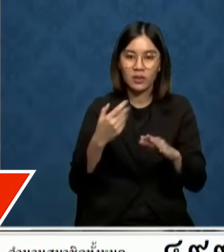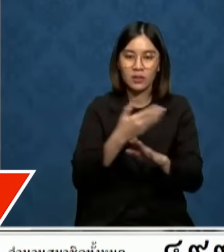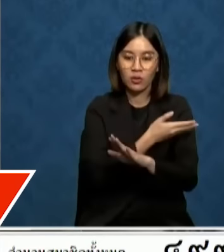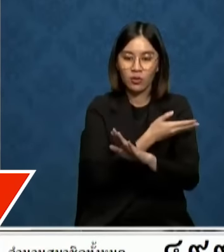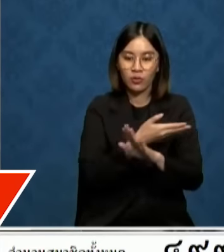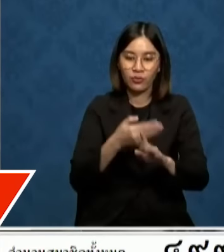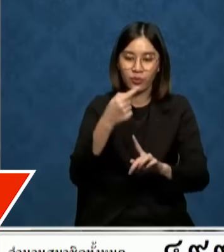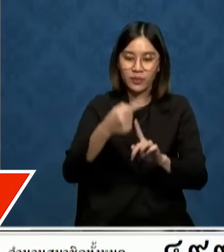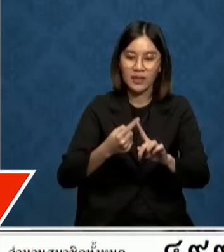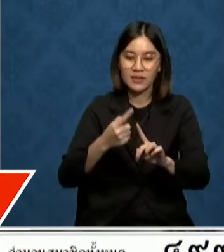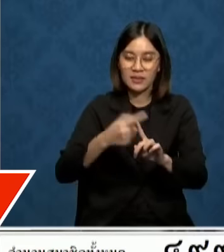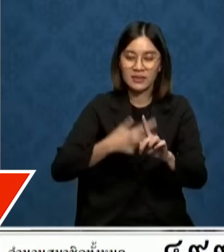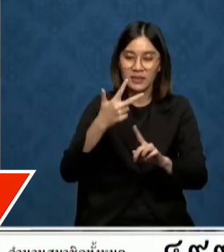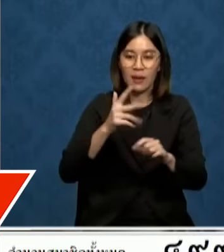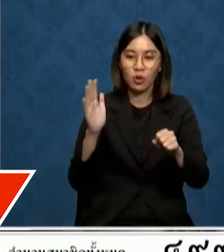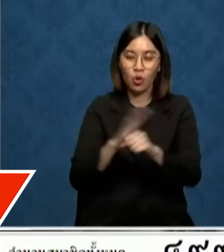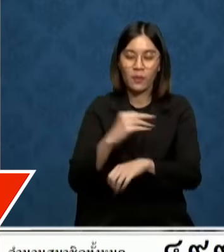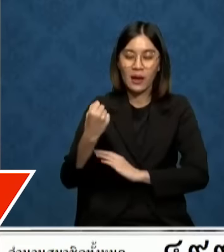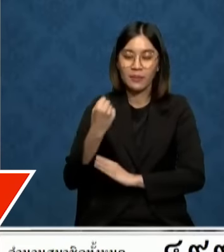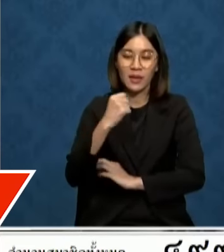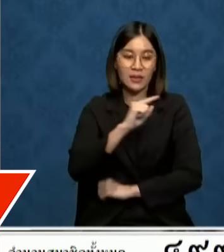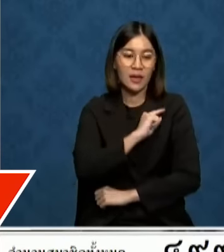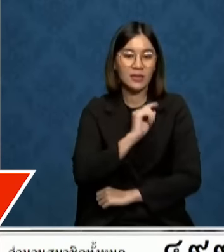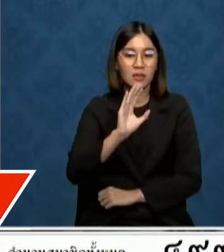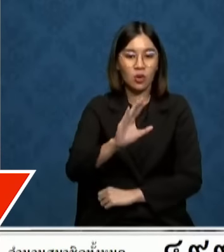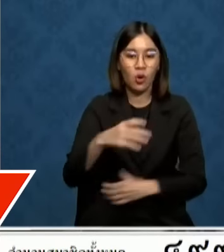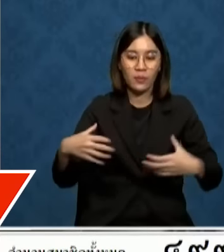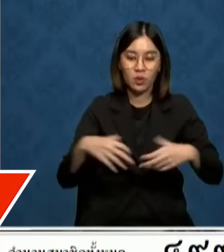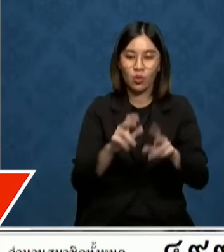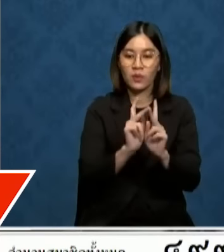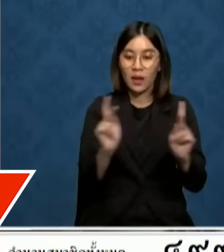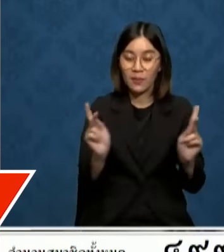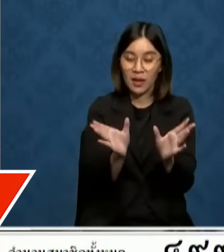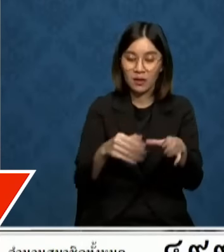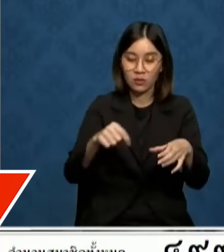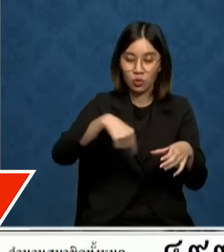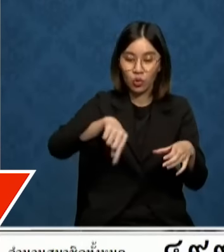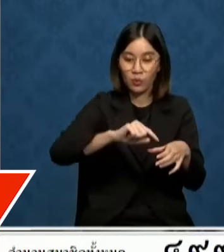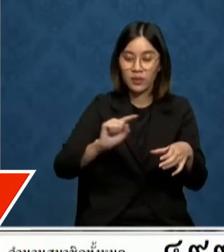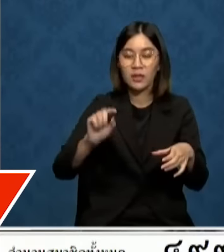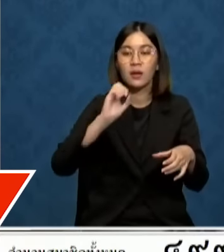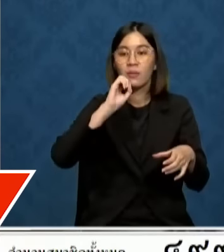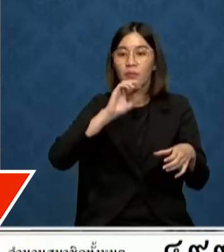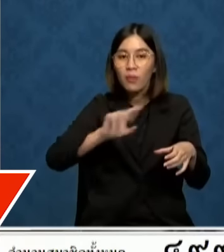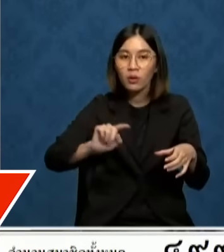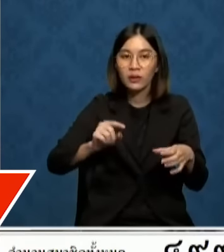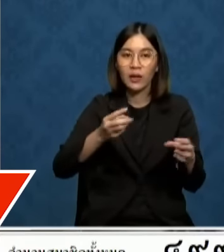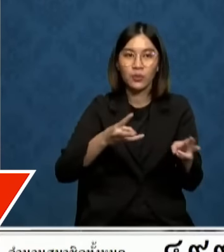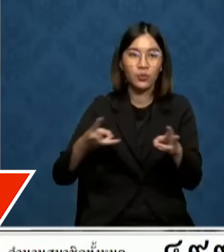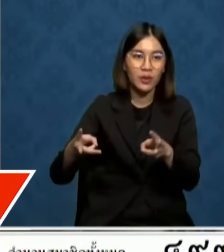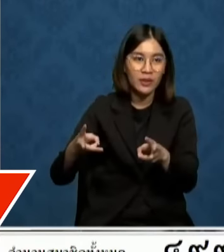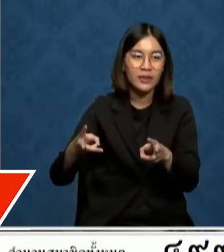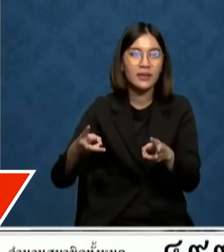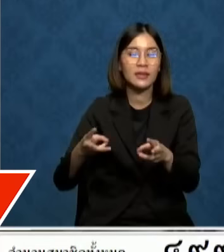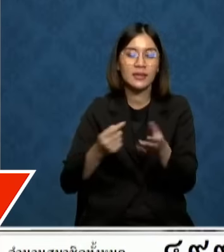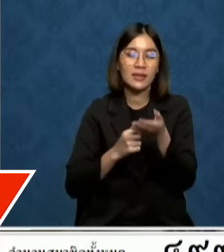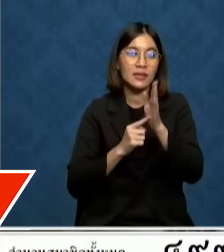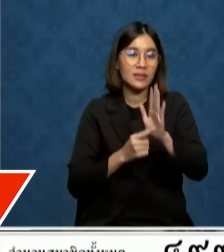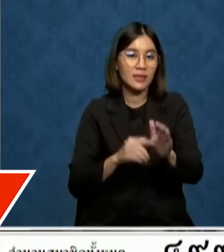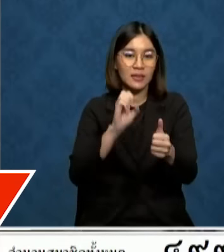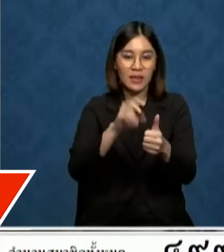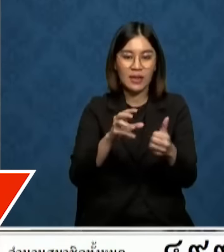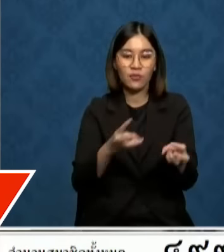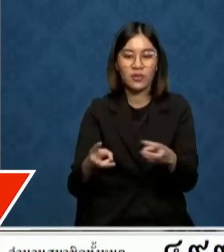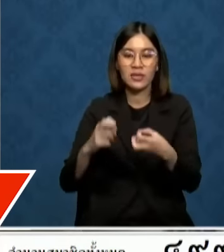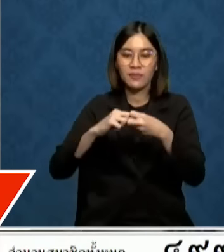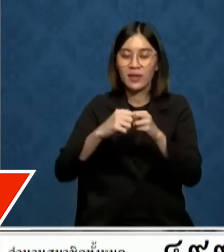แล้วหน้าหน้าที่ที่ท่านได้แต่งตั้งคณะกรรมการขึ้นมาท่านบอกว่ามีแนวทางที่จะเสนอแนะแนวทาง